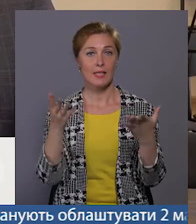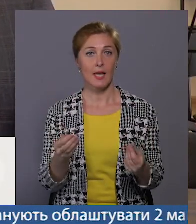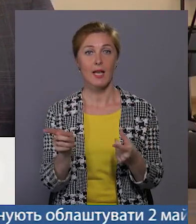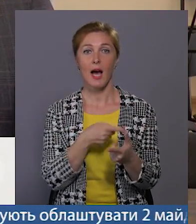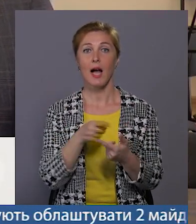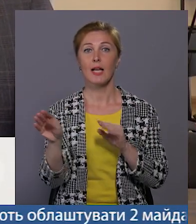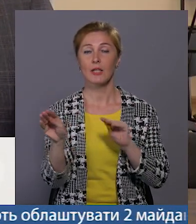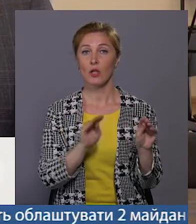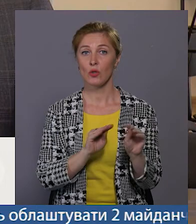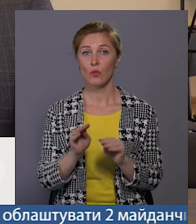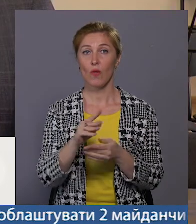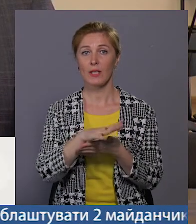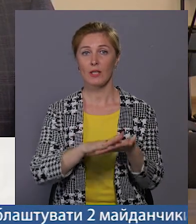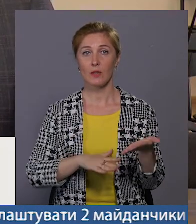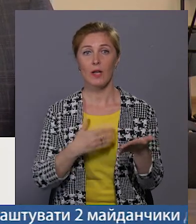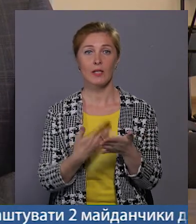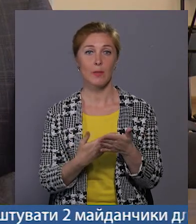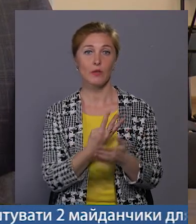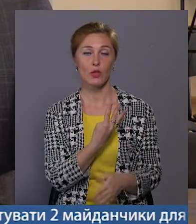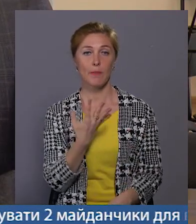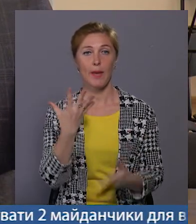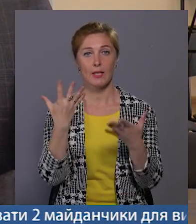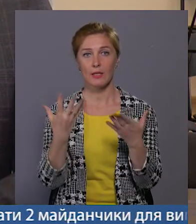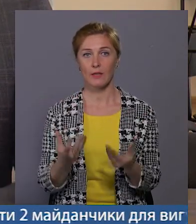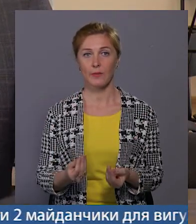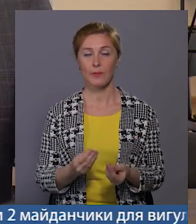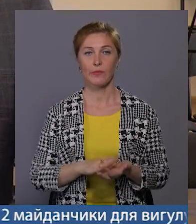налаштування тривало, напевно, 4-5 днів.